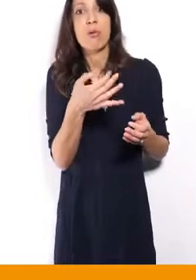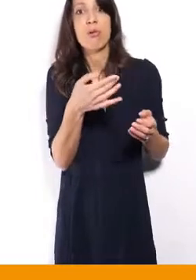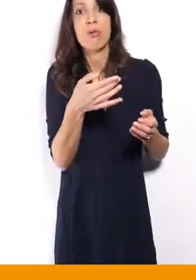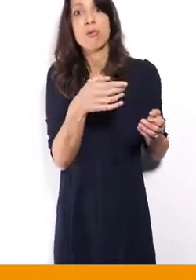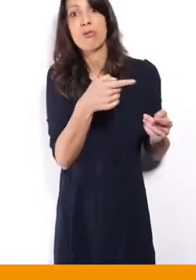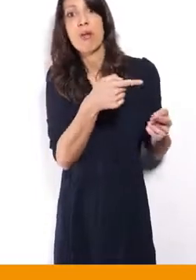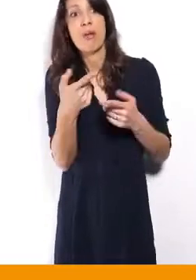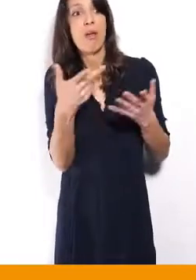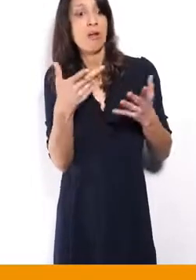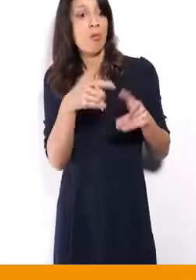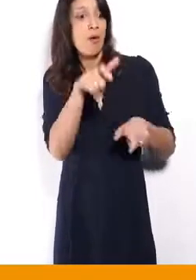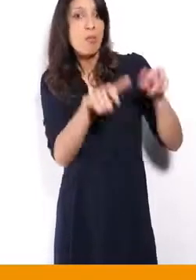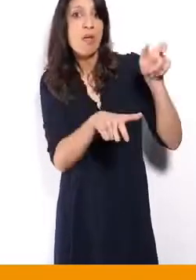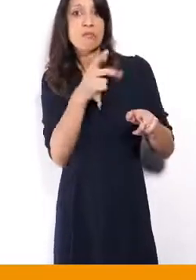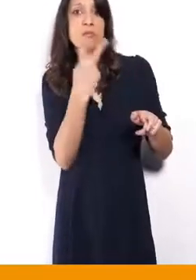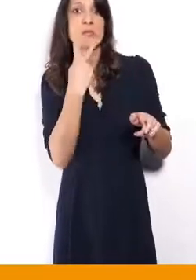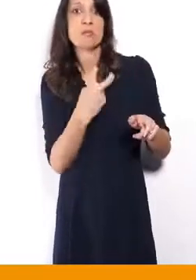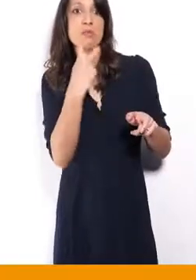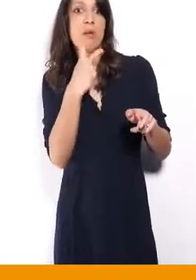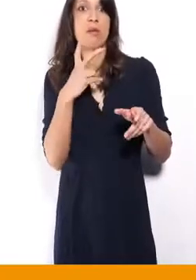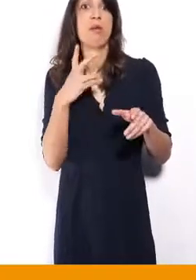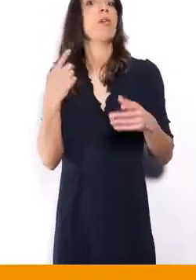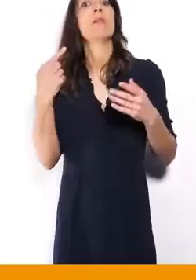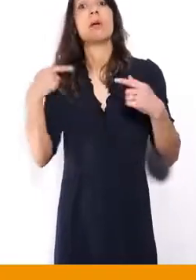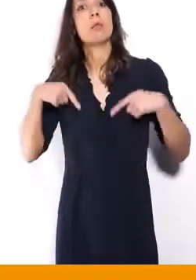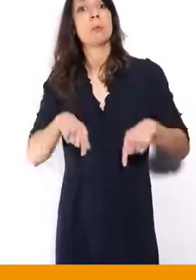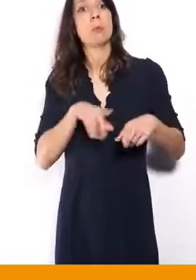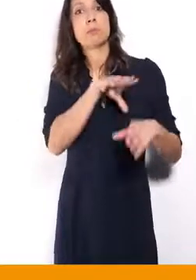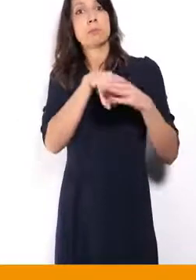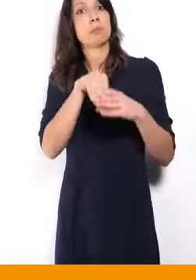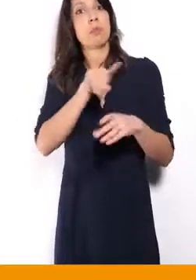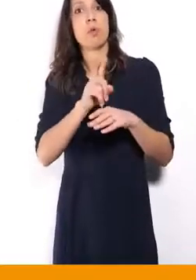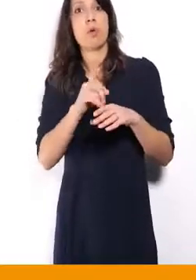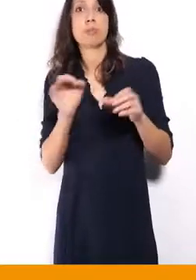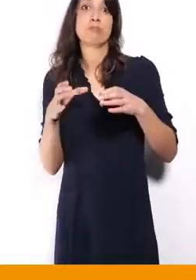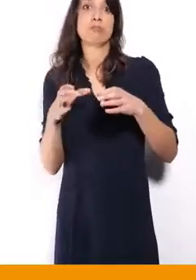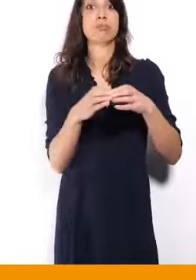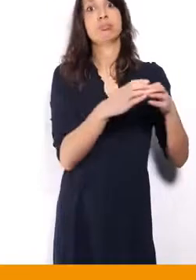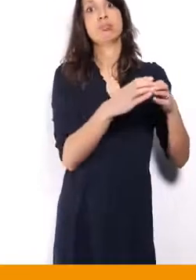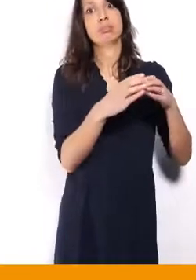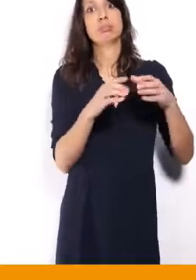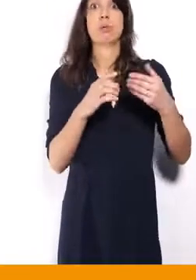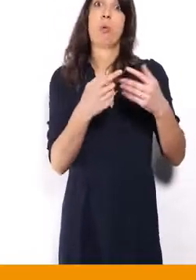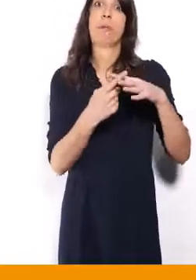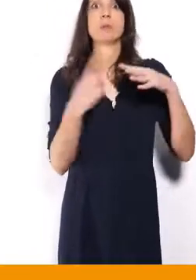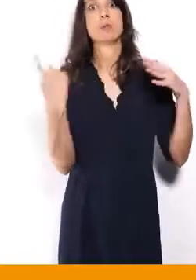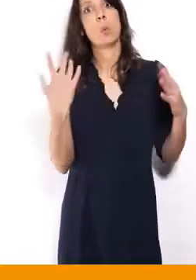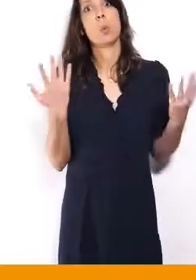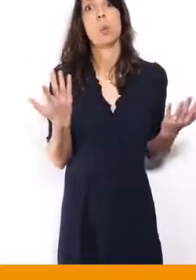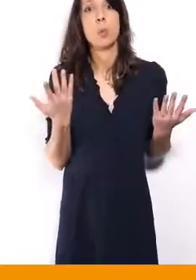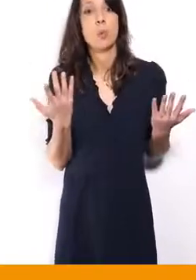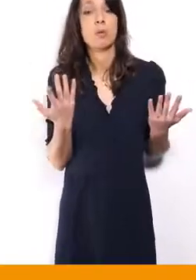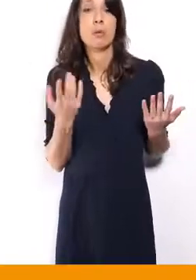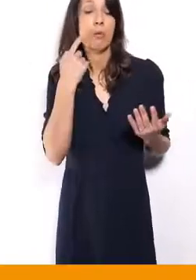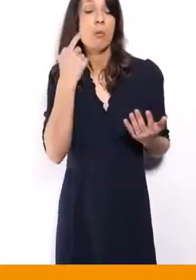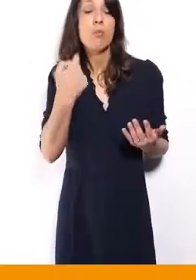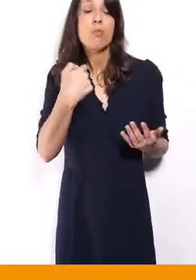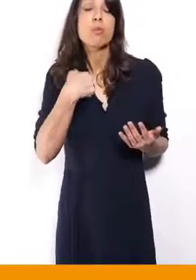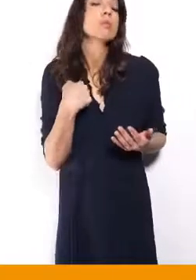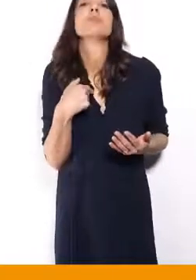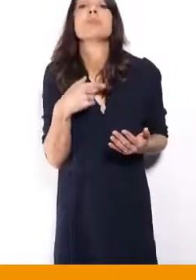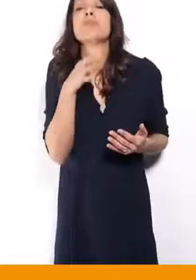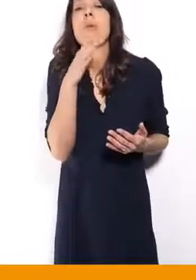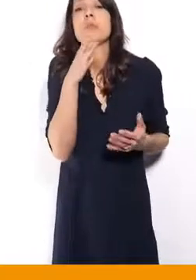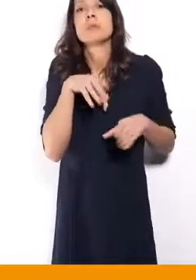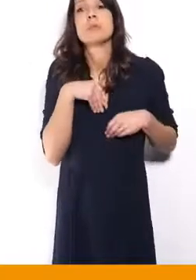République, ce qui est impossible pour nous et impossible pour un candidat dit